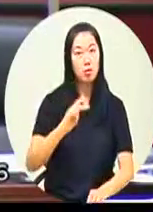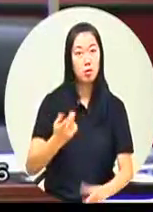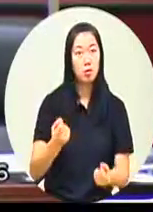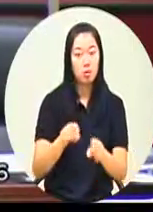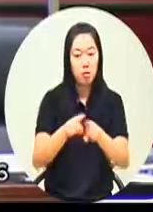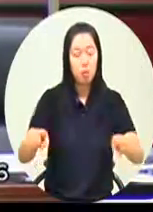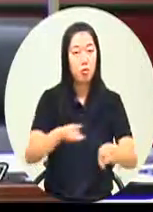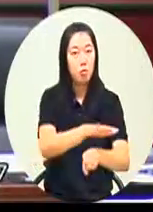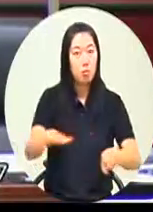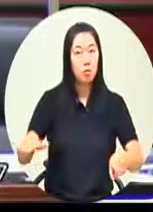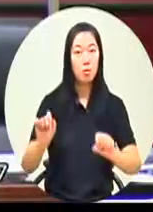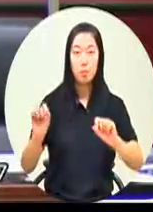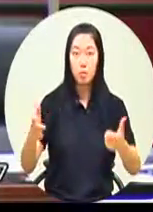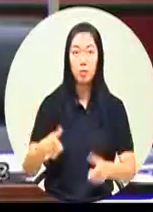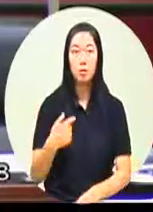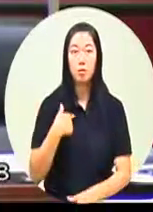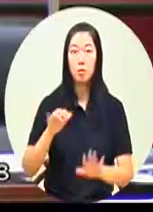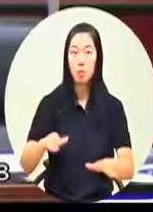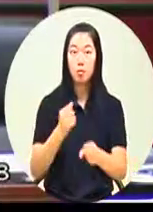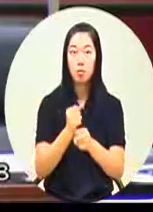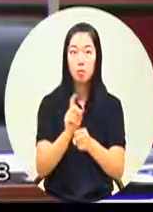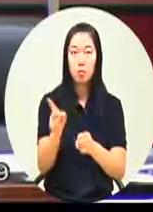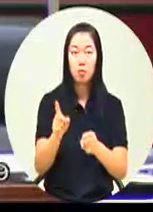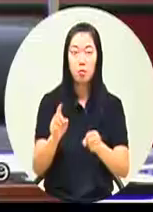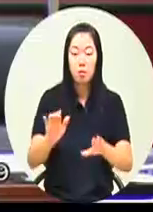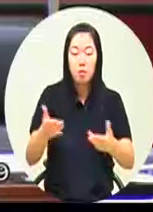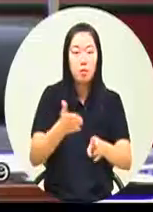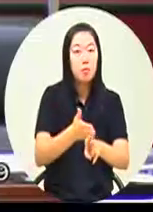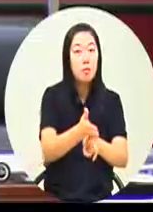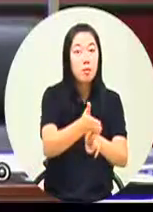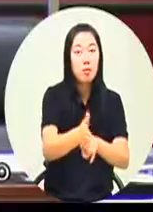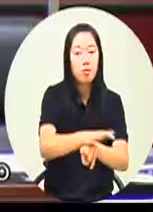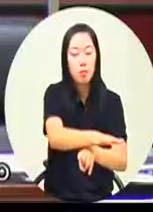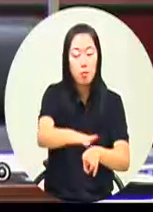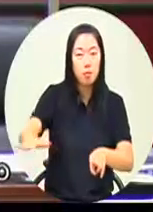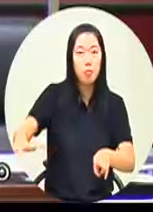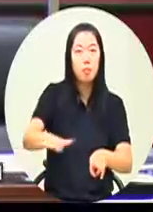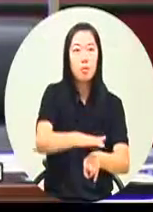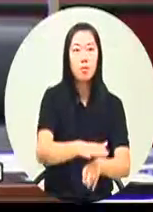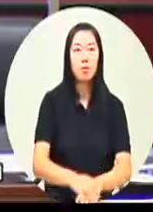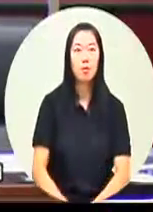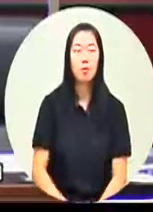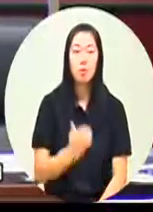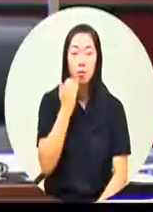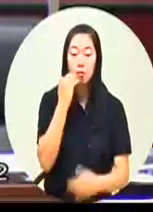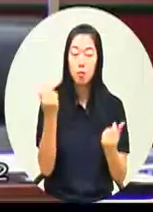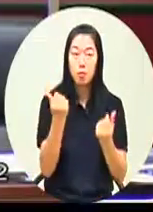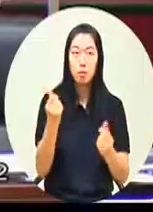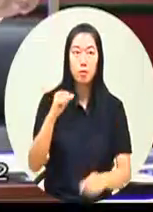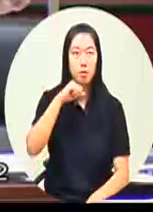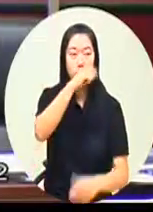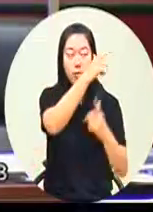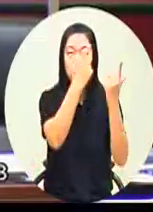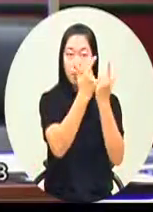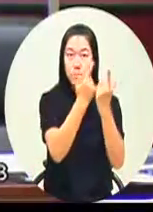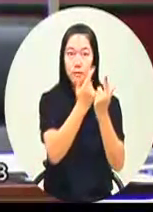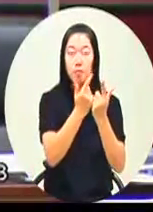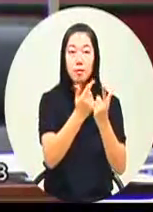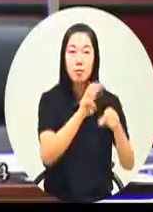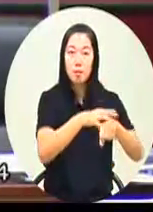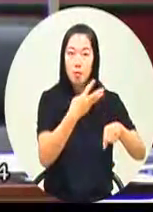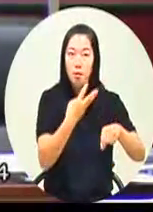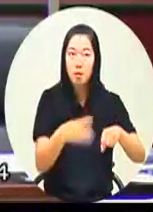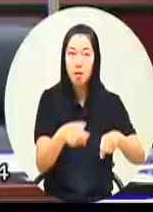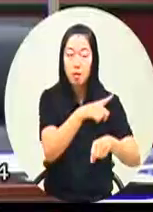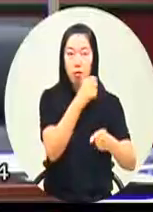面哦，我们做的轻轨是平面轻轨，我们做的轻轨呢？如果有类似台北的淡水坐的那个轻